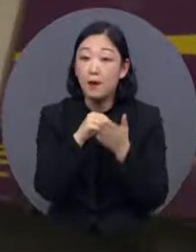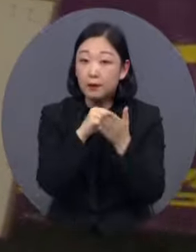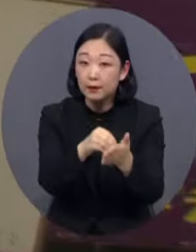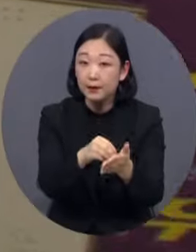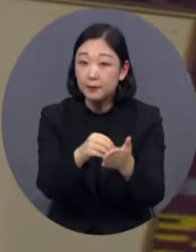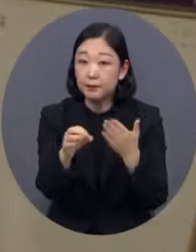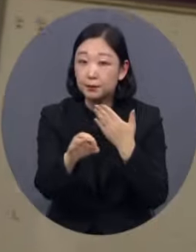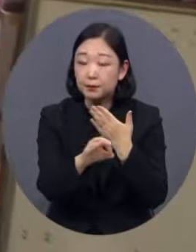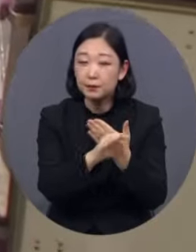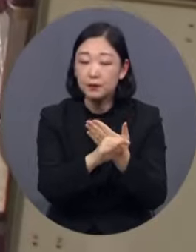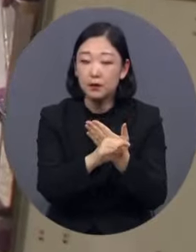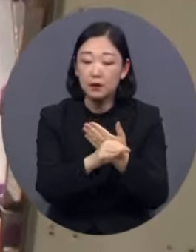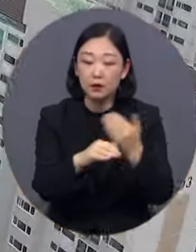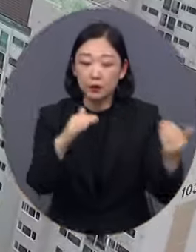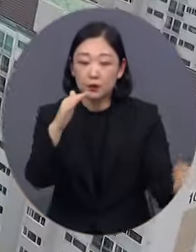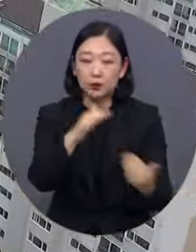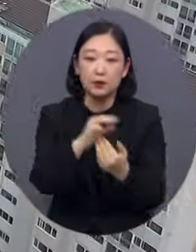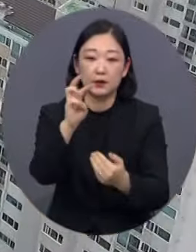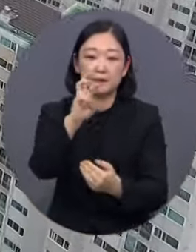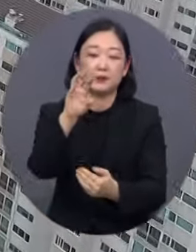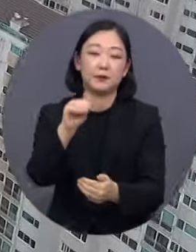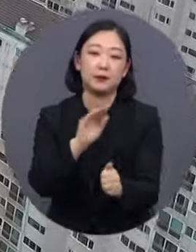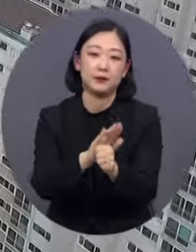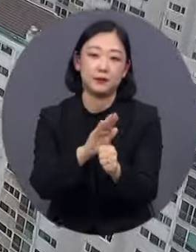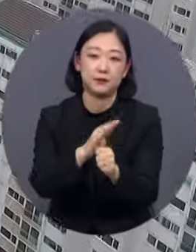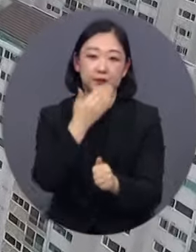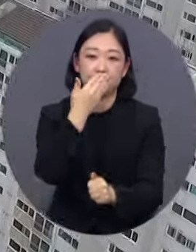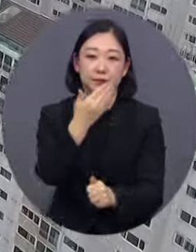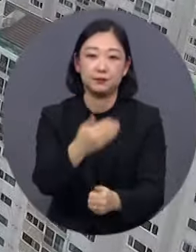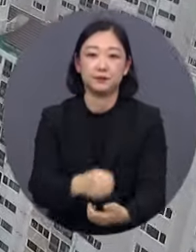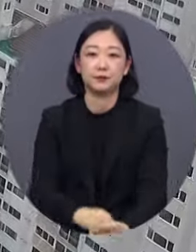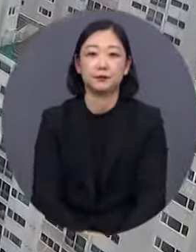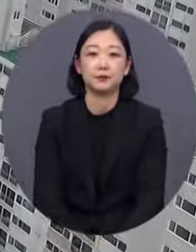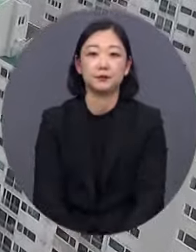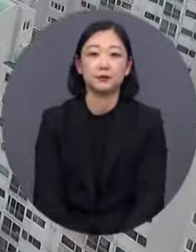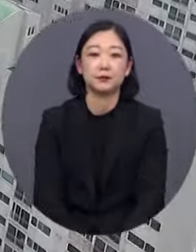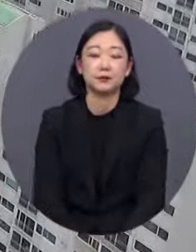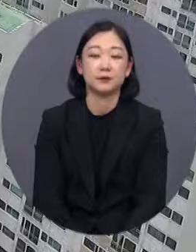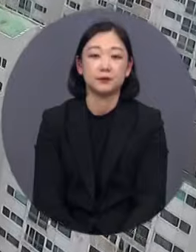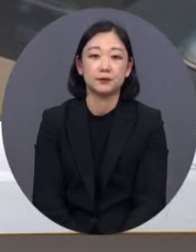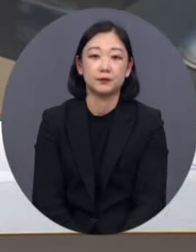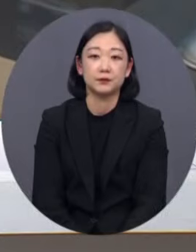가입하면 최대 30만 원까지 지원받을 수 있습니다.